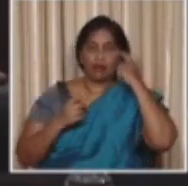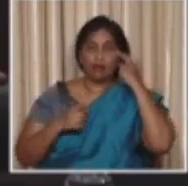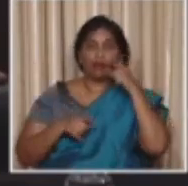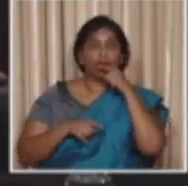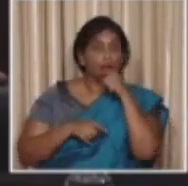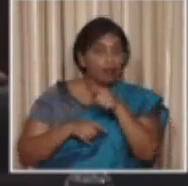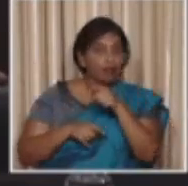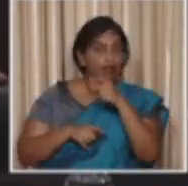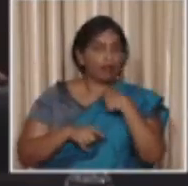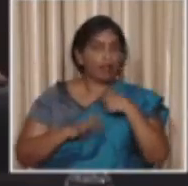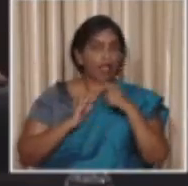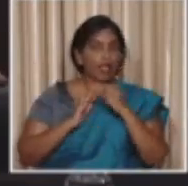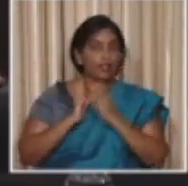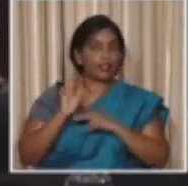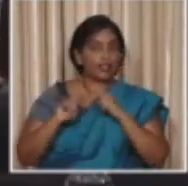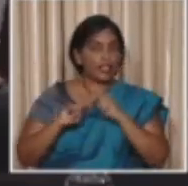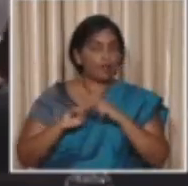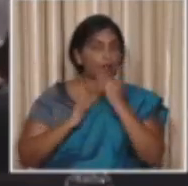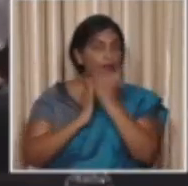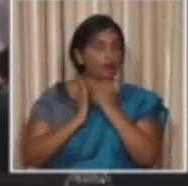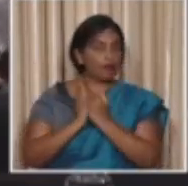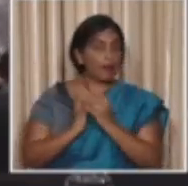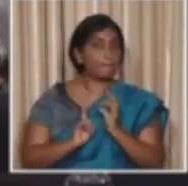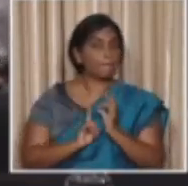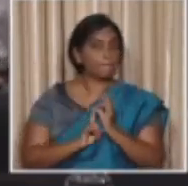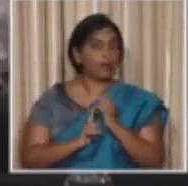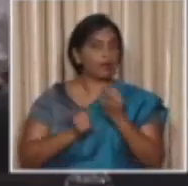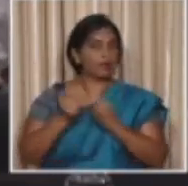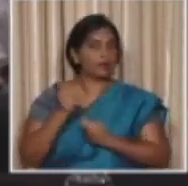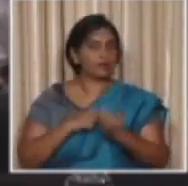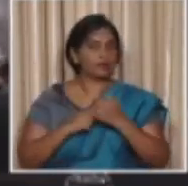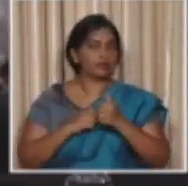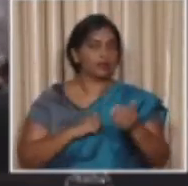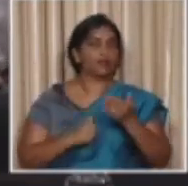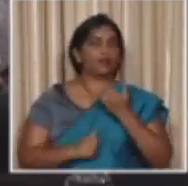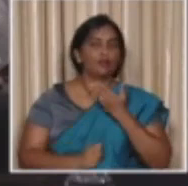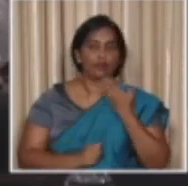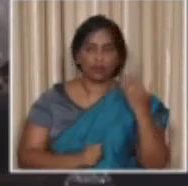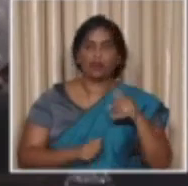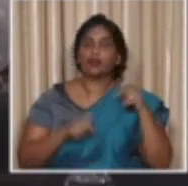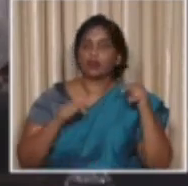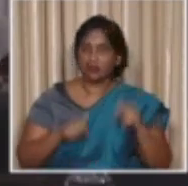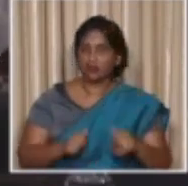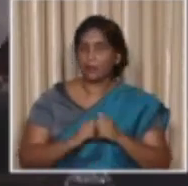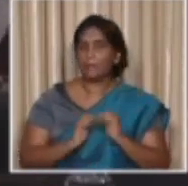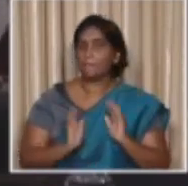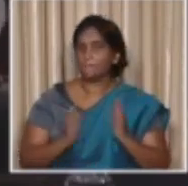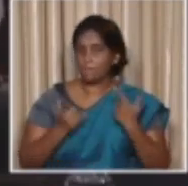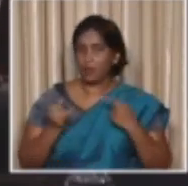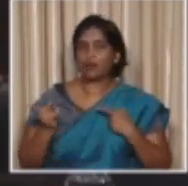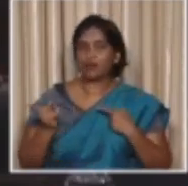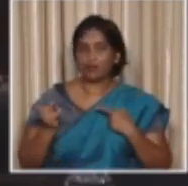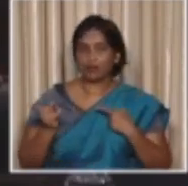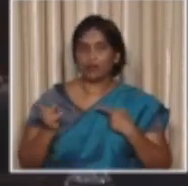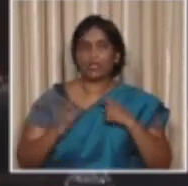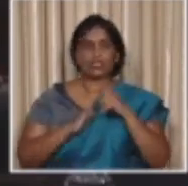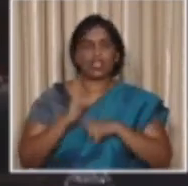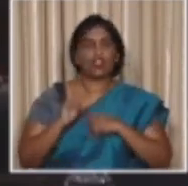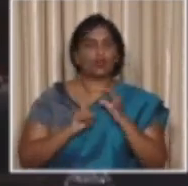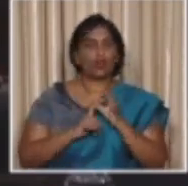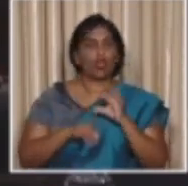අන්න ඔබතුමන්ලගේ IMF න්‍යාය පත්‍රයේ පෞද්ගලීකරණ ක්‍රියාත්මක කරන්න පුළුවන්. දැනටමත් ඒක පටන් අරන් තියෙනවා. දැන්